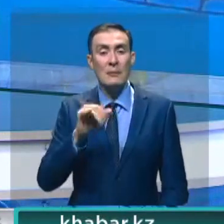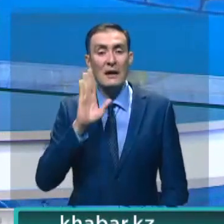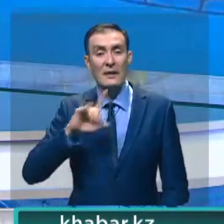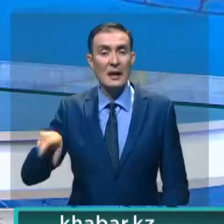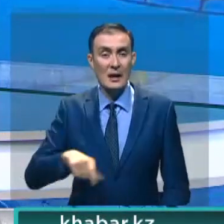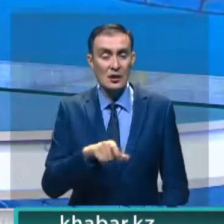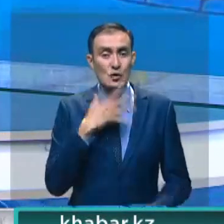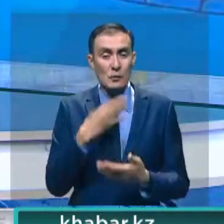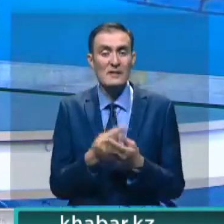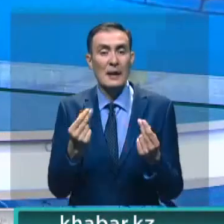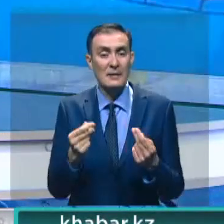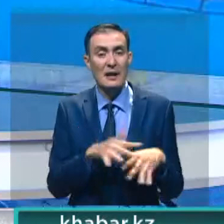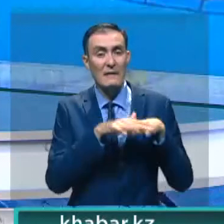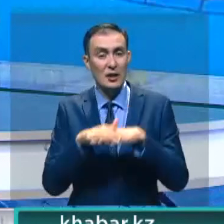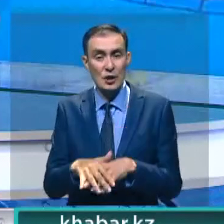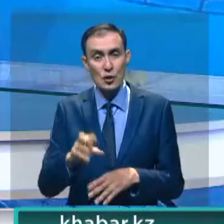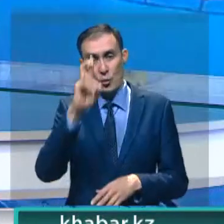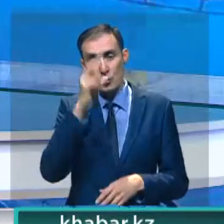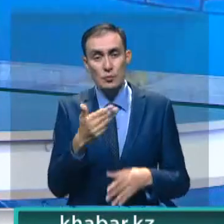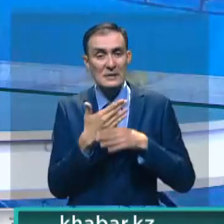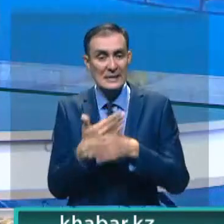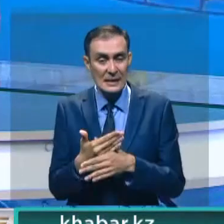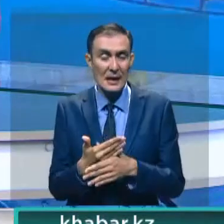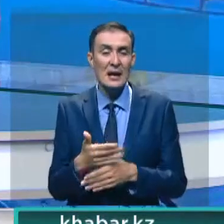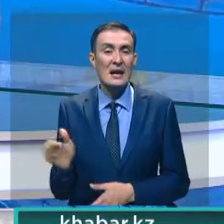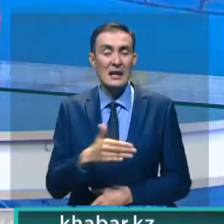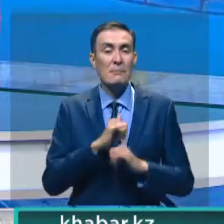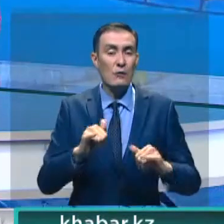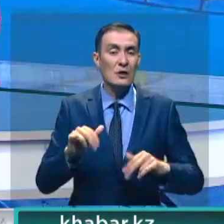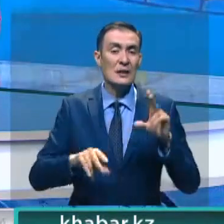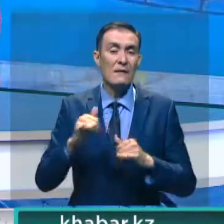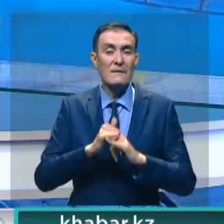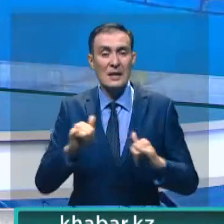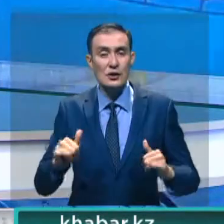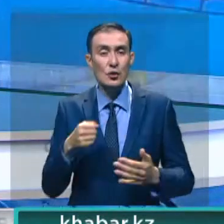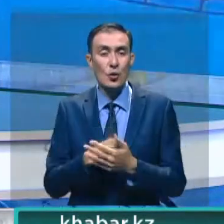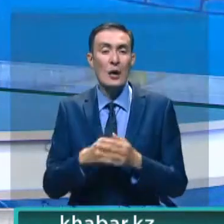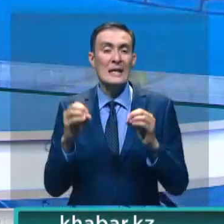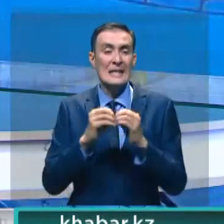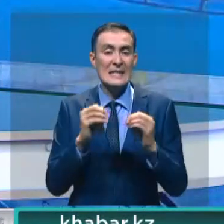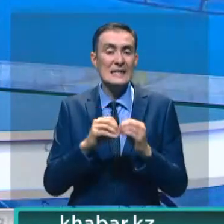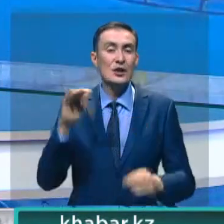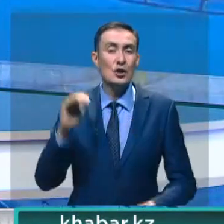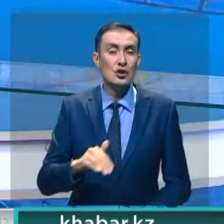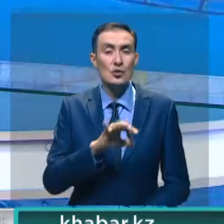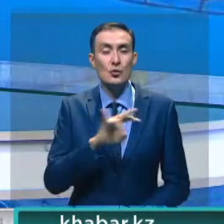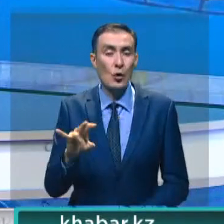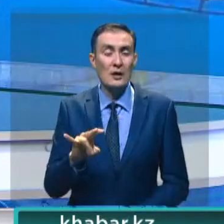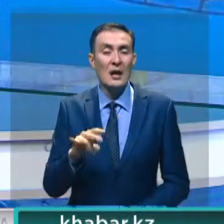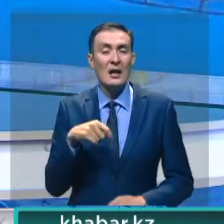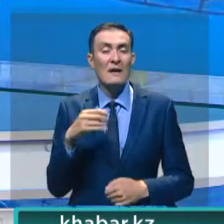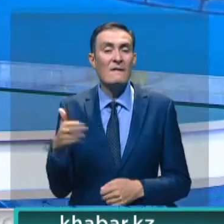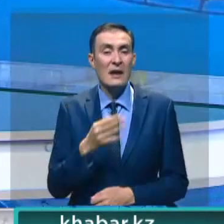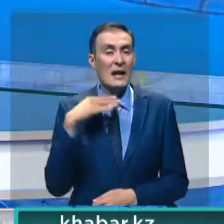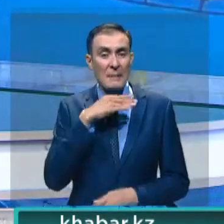счет собственных капиталовложений и госсубсидий местные рыбоводы рассчитывают вырастить до 10 тысяч тонн